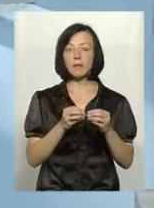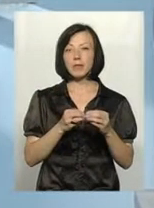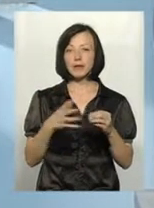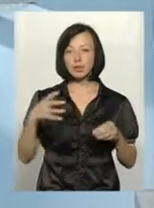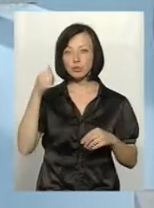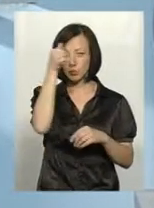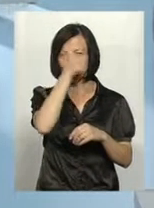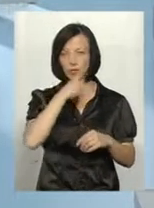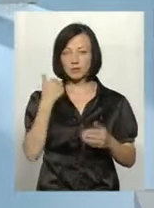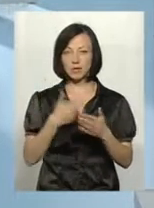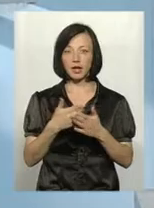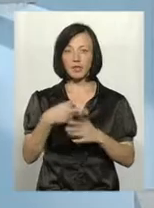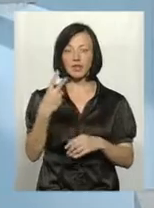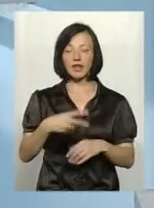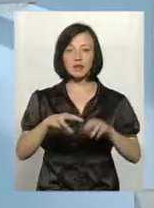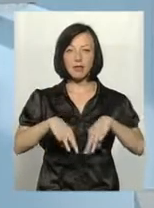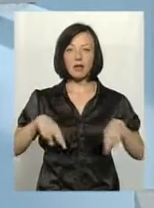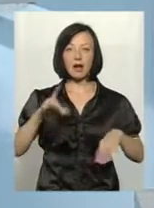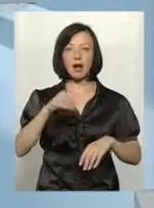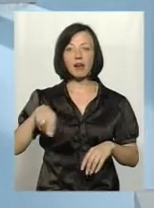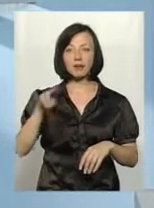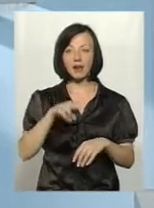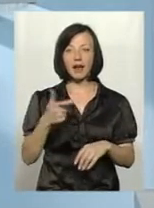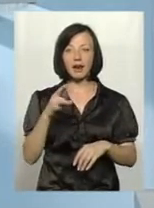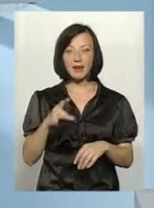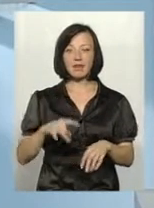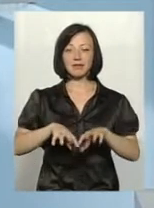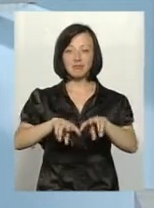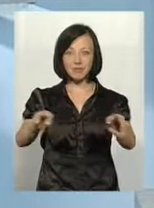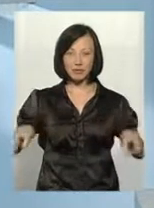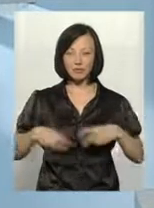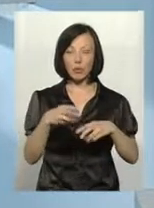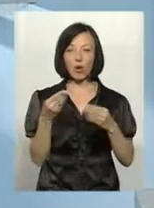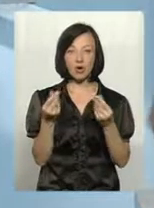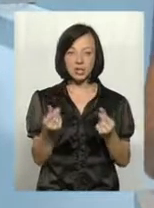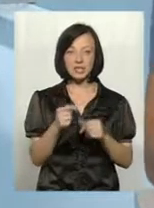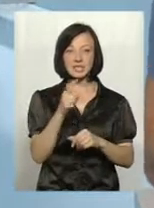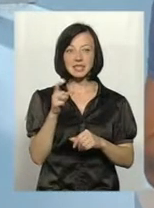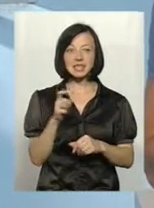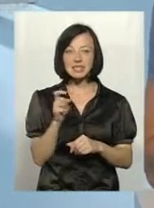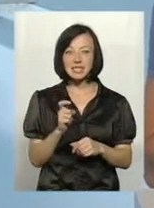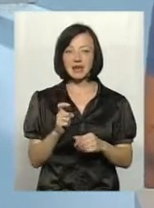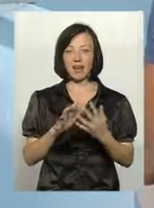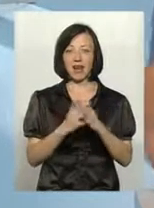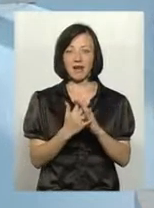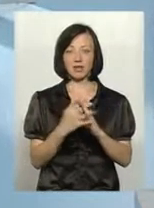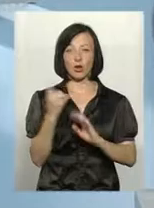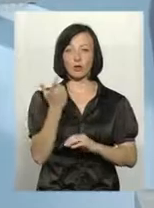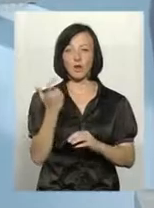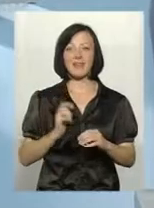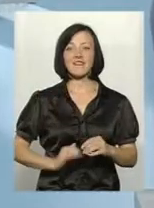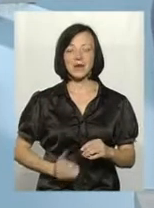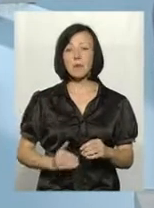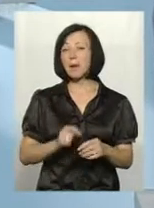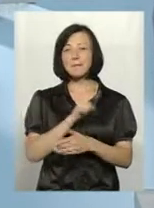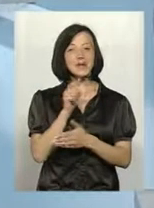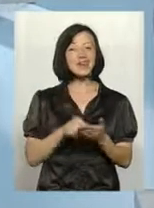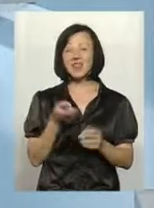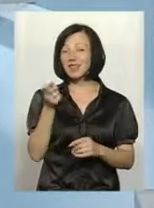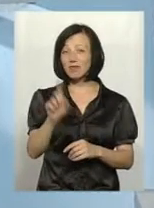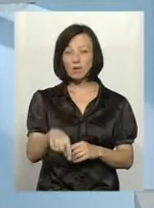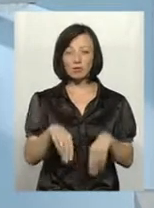році десь порядка 20 мільярдів гривень вимито було таким чином грошей з аграріїв. Тому питання сьогодні не стоїть в